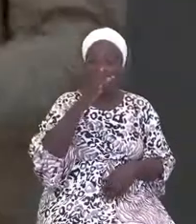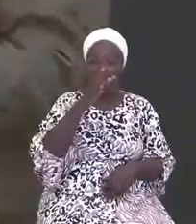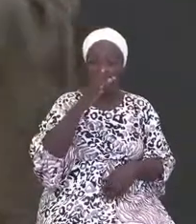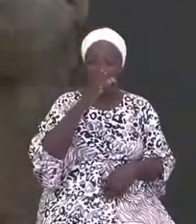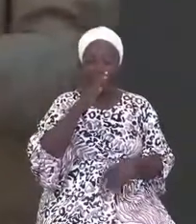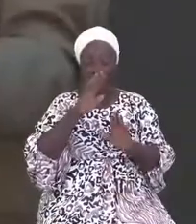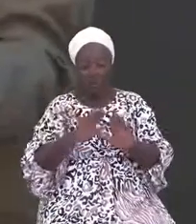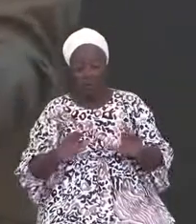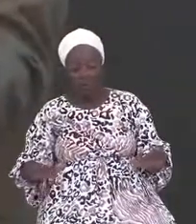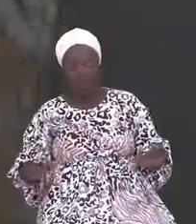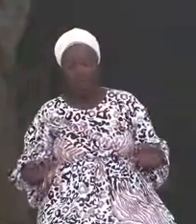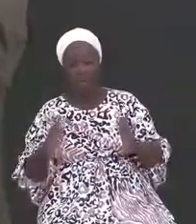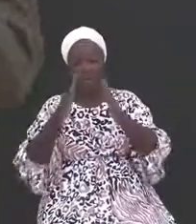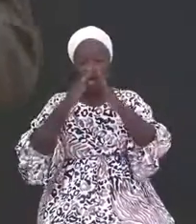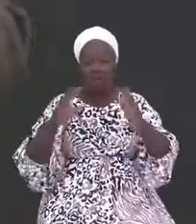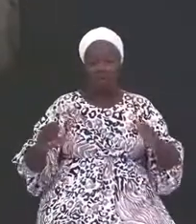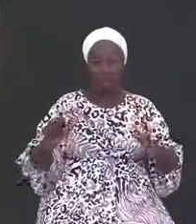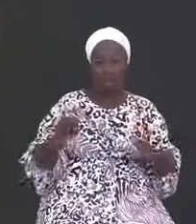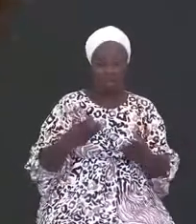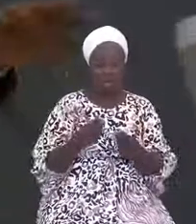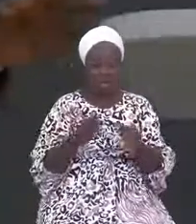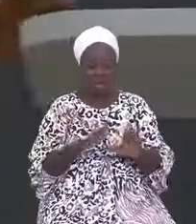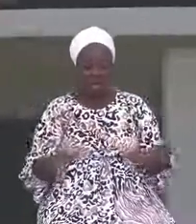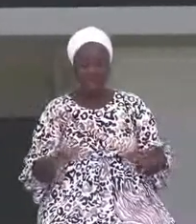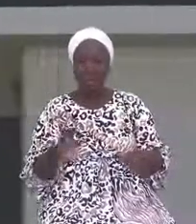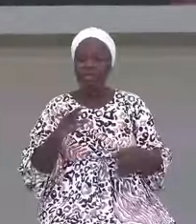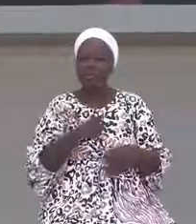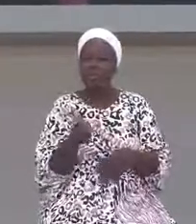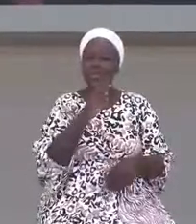les terres. Ce n'est pas des choses pécheresses. Mais si tu sais